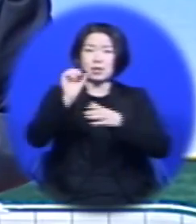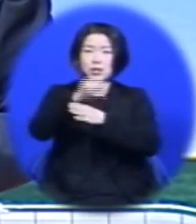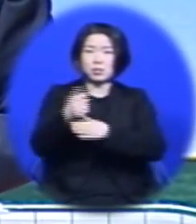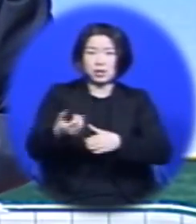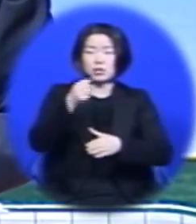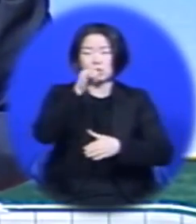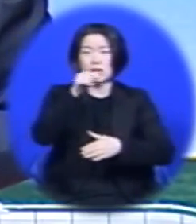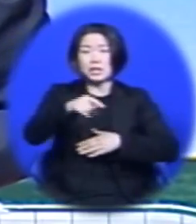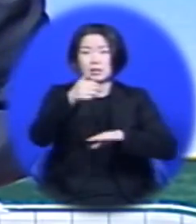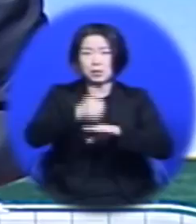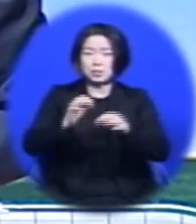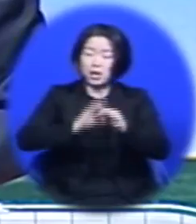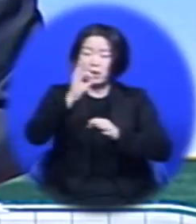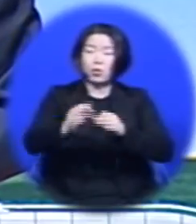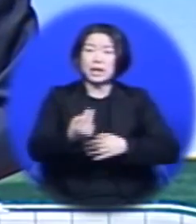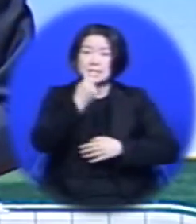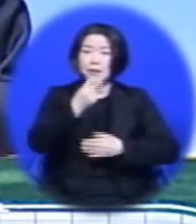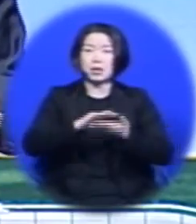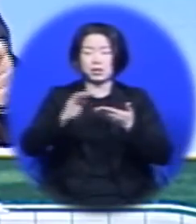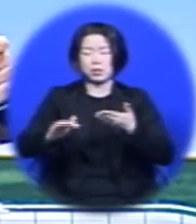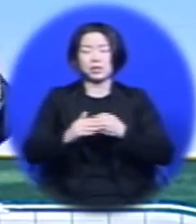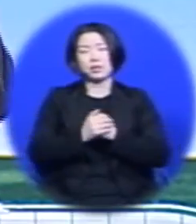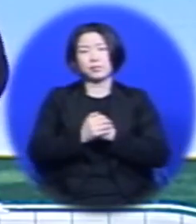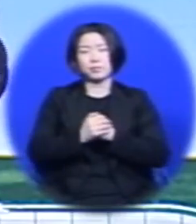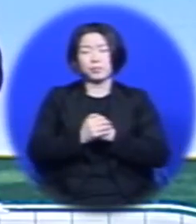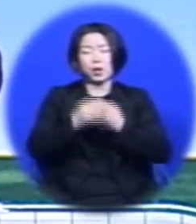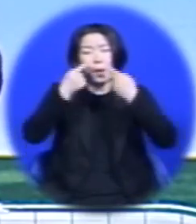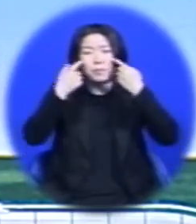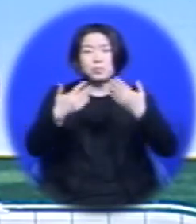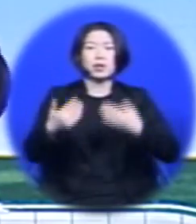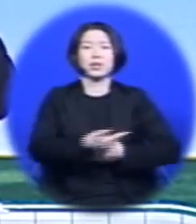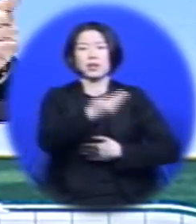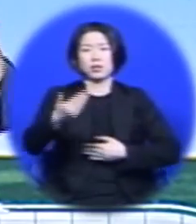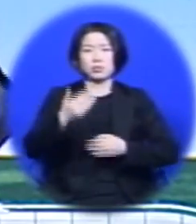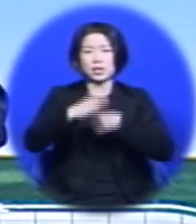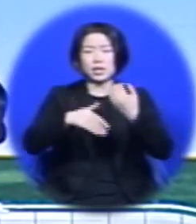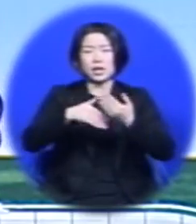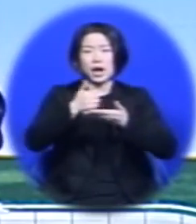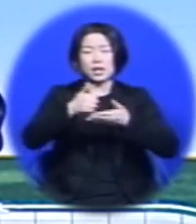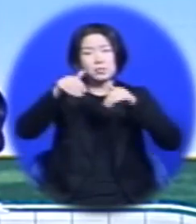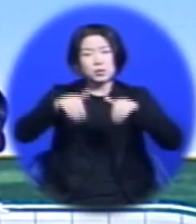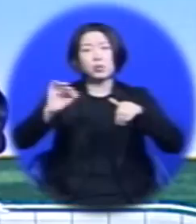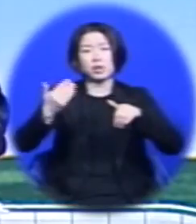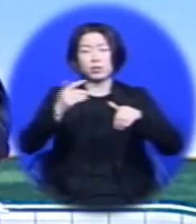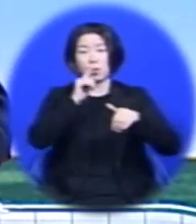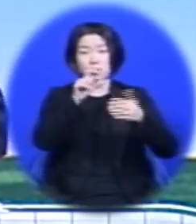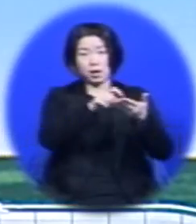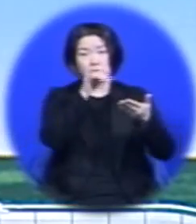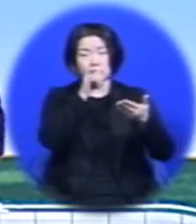마지막은 영원한 생명입니다 분명히 여러분이 하나님의 종이 되었다고 말합니다